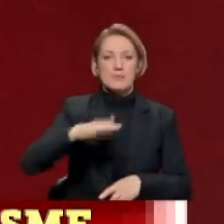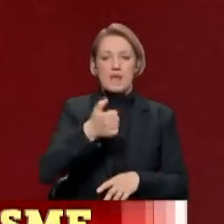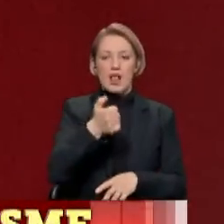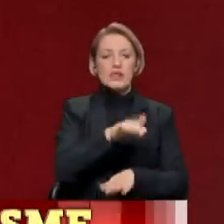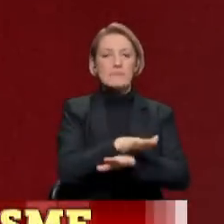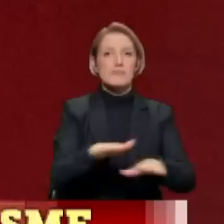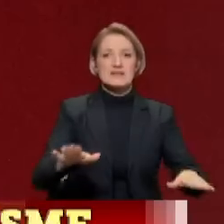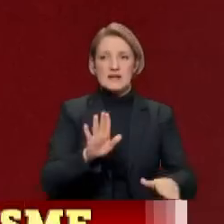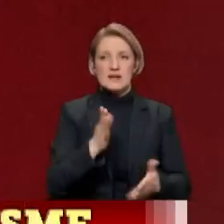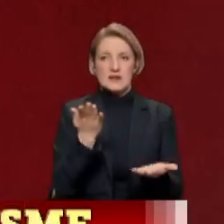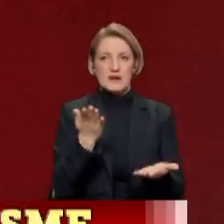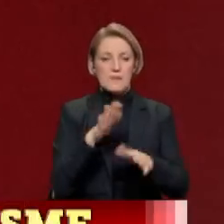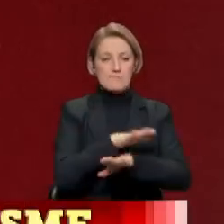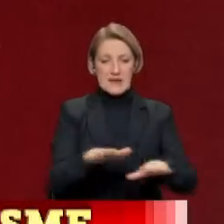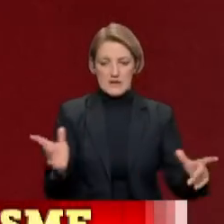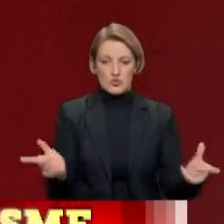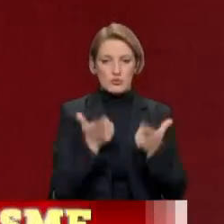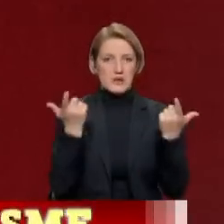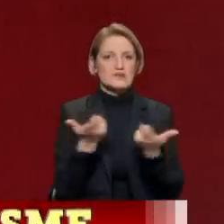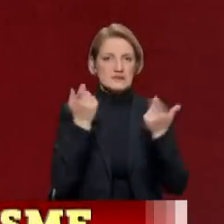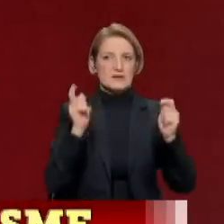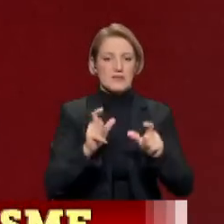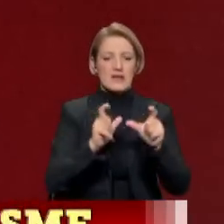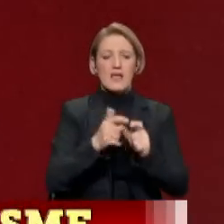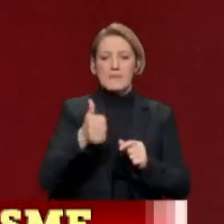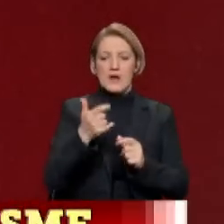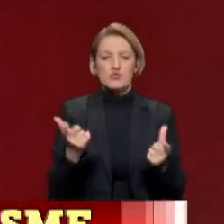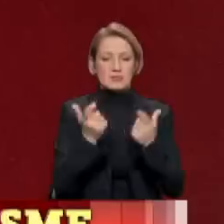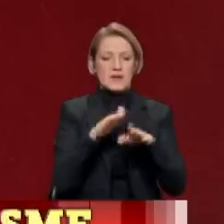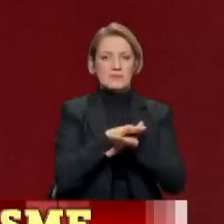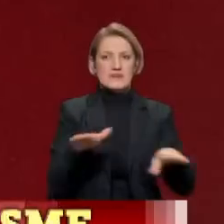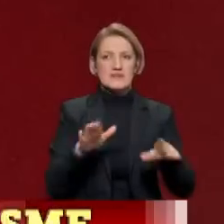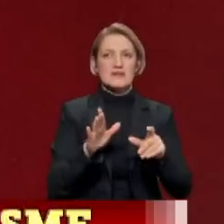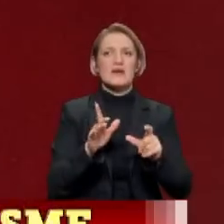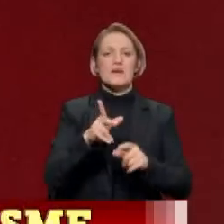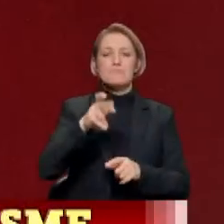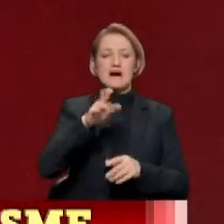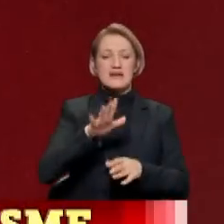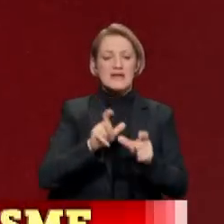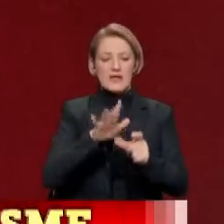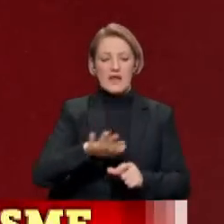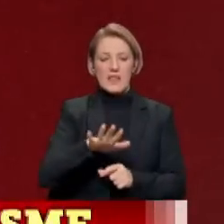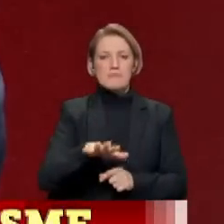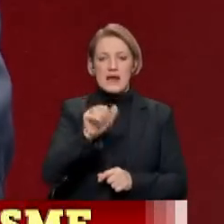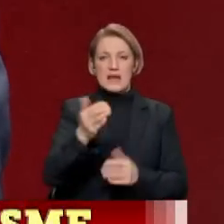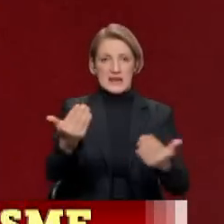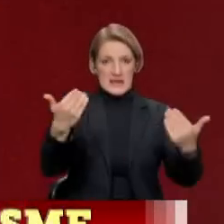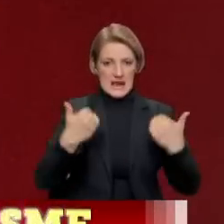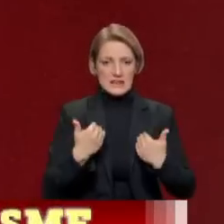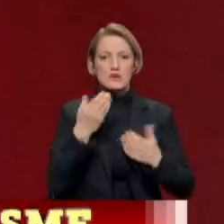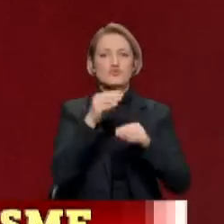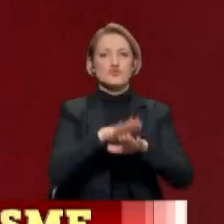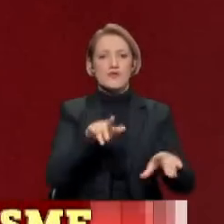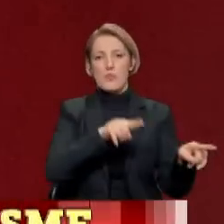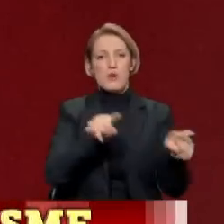masadan masa toplandı, genel başkanlar toplantıyı bitirdi, parti genel merkezlerine geldiklerinde bize diyecekler ki